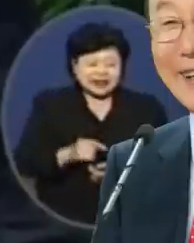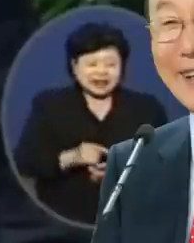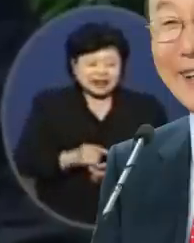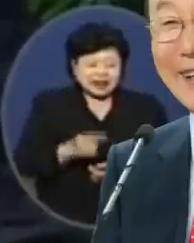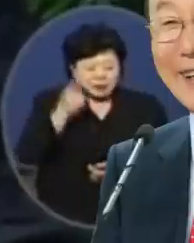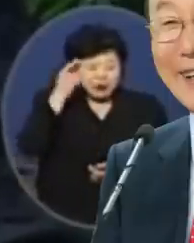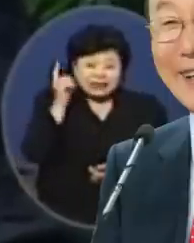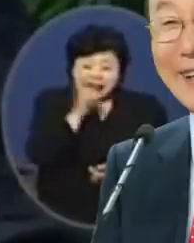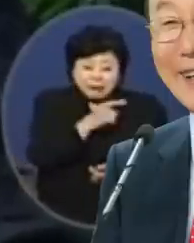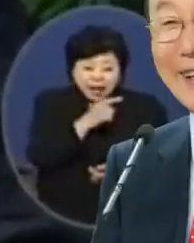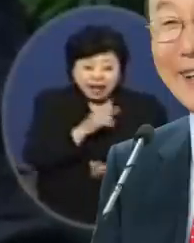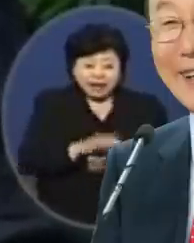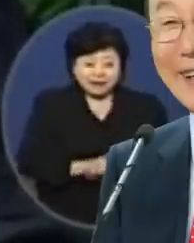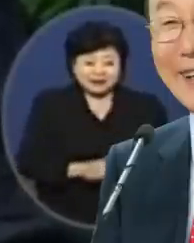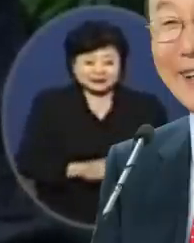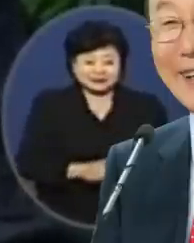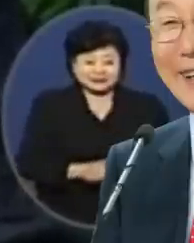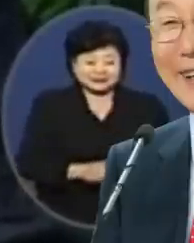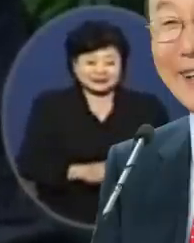나쁘단 말입니다.